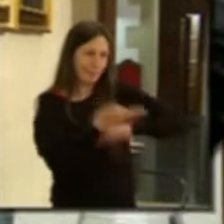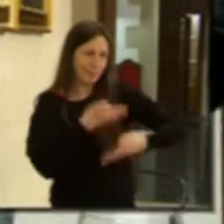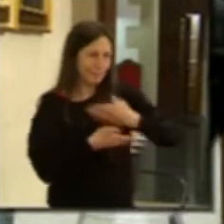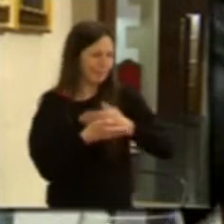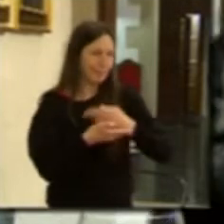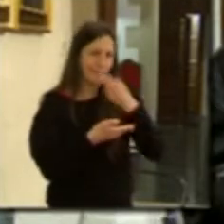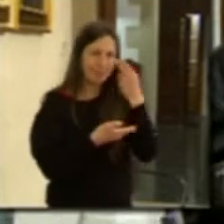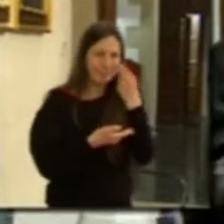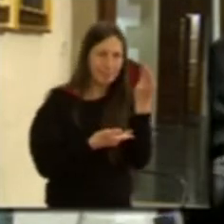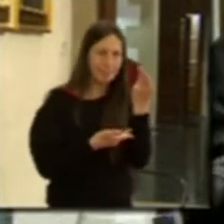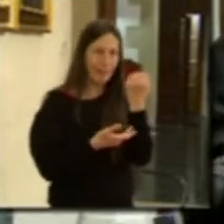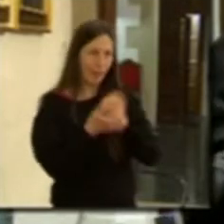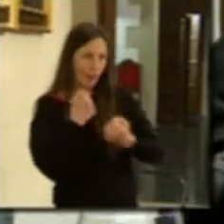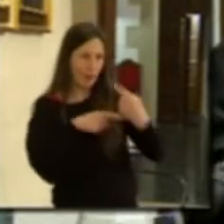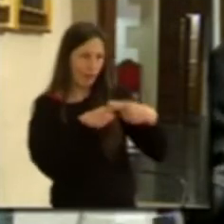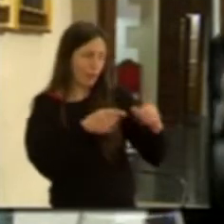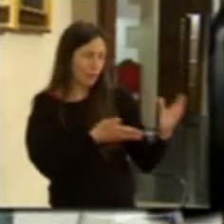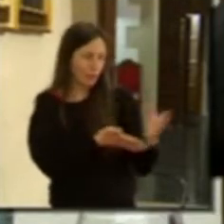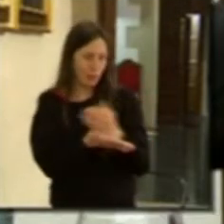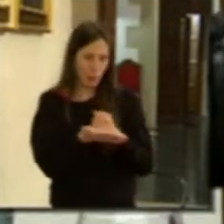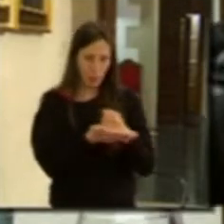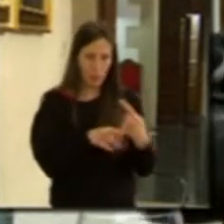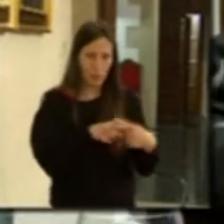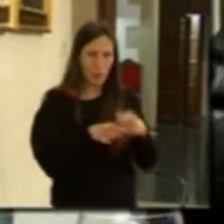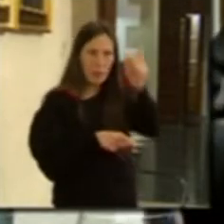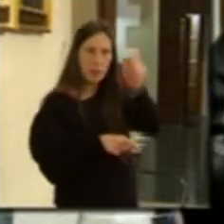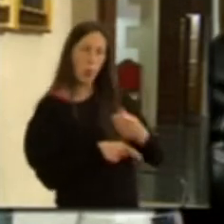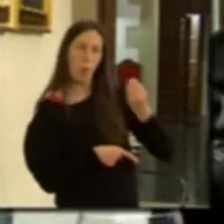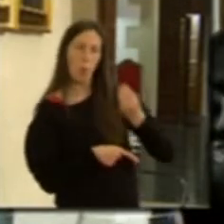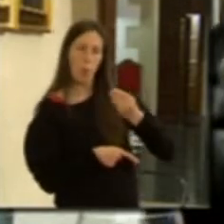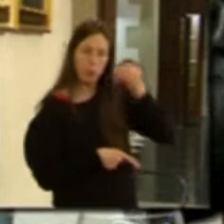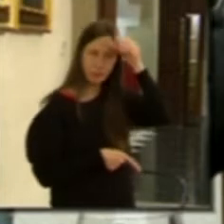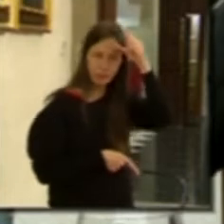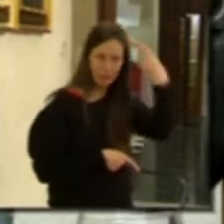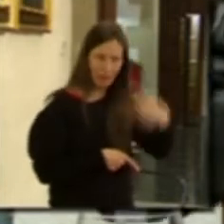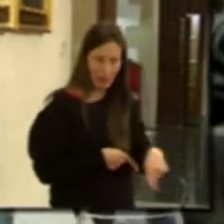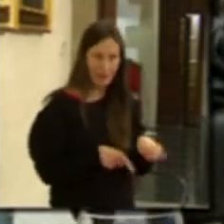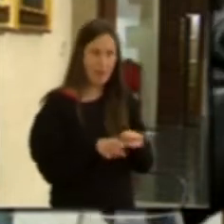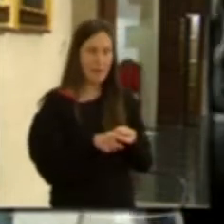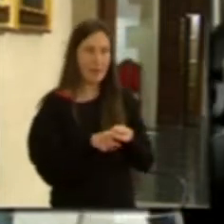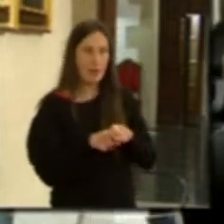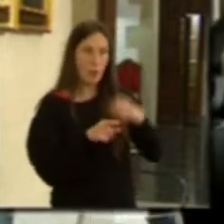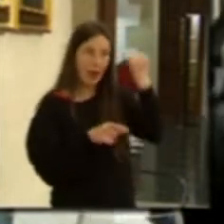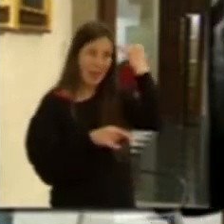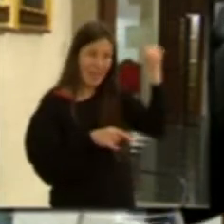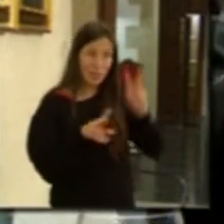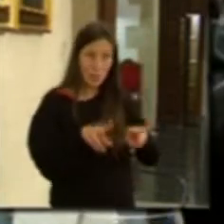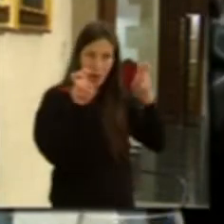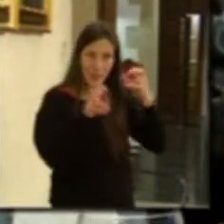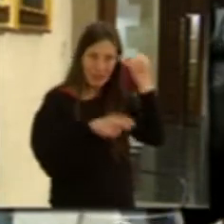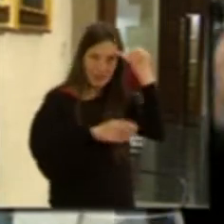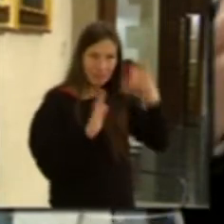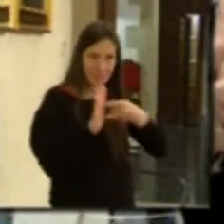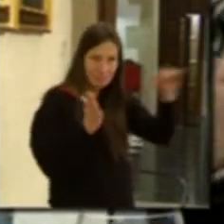atractives, deia el regidor, de talent, de llocs de treball innovadors, d'atractius d'oci, perquè les ciutats